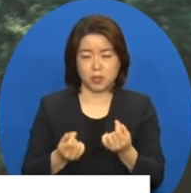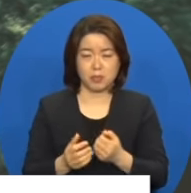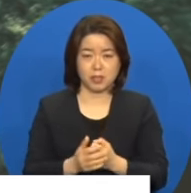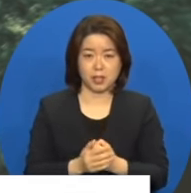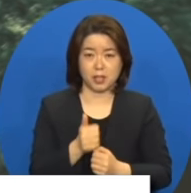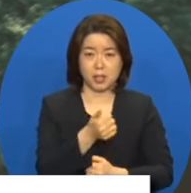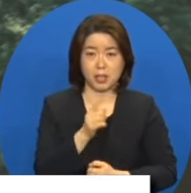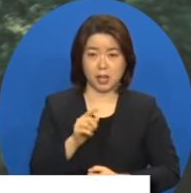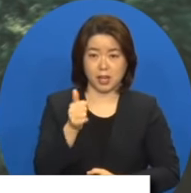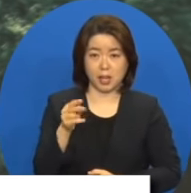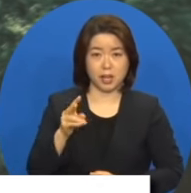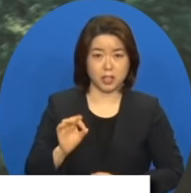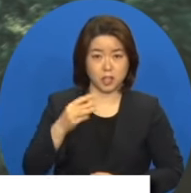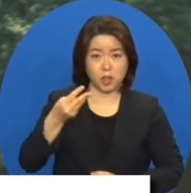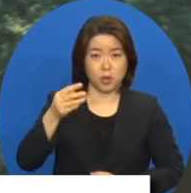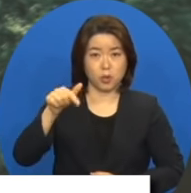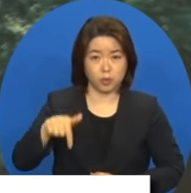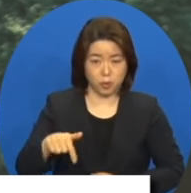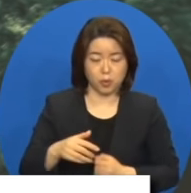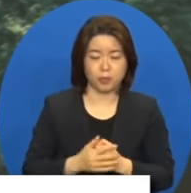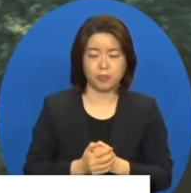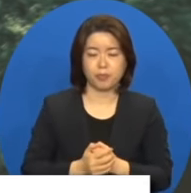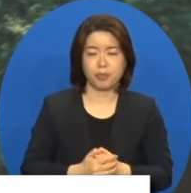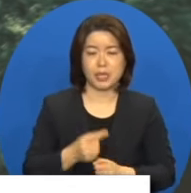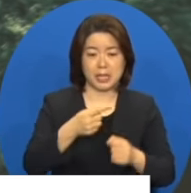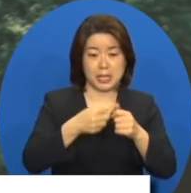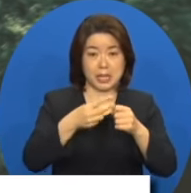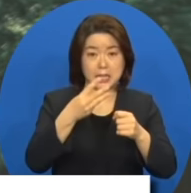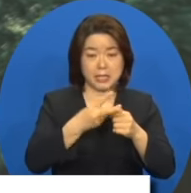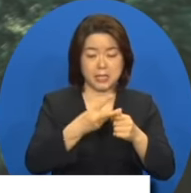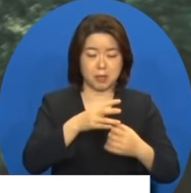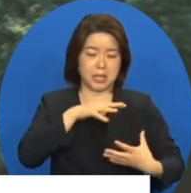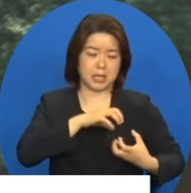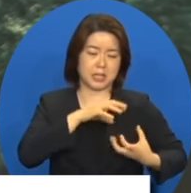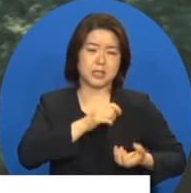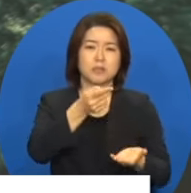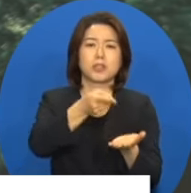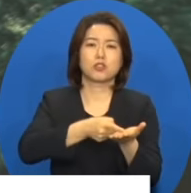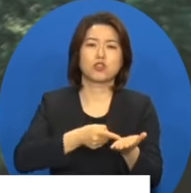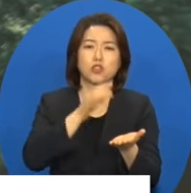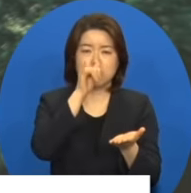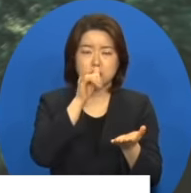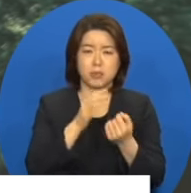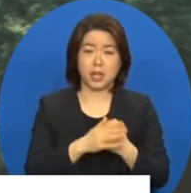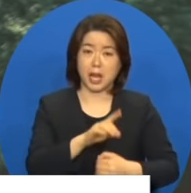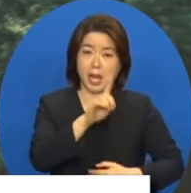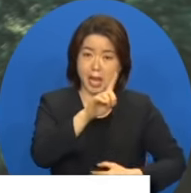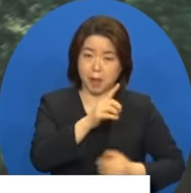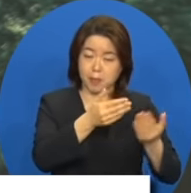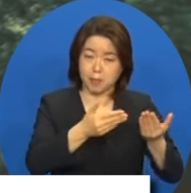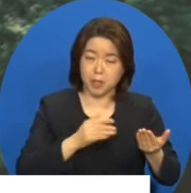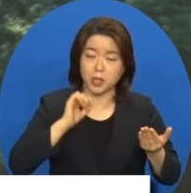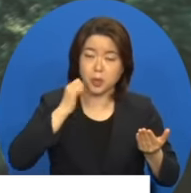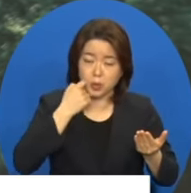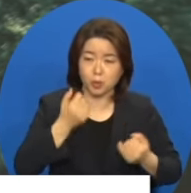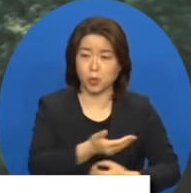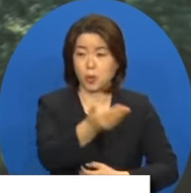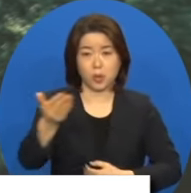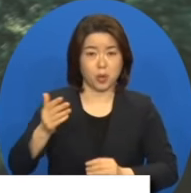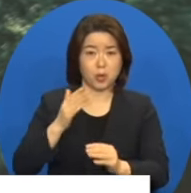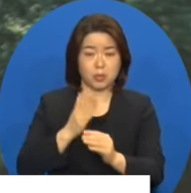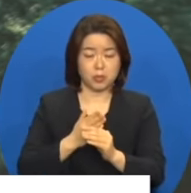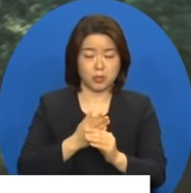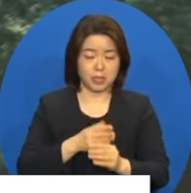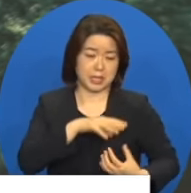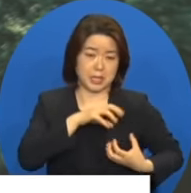하영록 목사님이 세 번이나 심장 이식 수술을 받으셨습니다. 한 번 밖에도 힘들고 아마 여러분 중에 심장